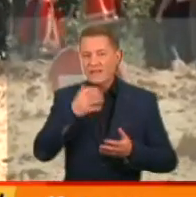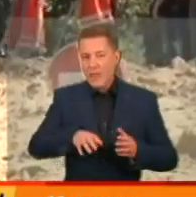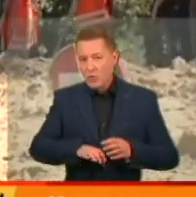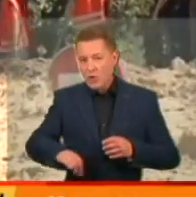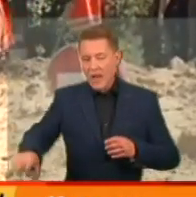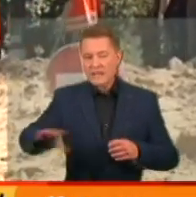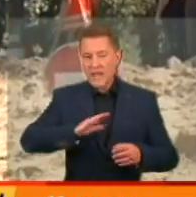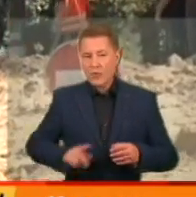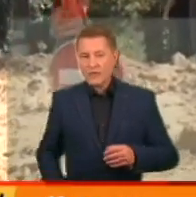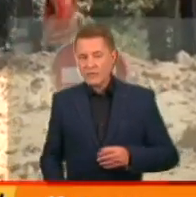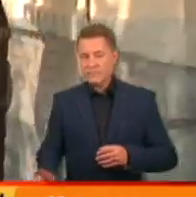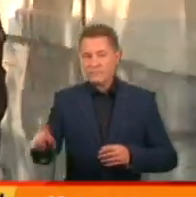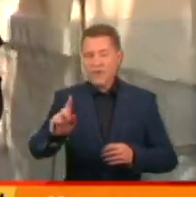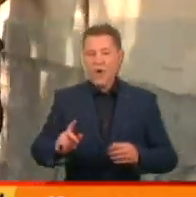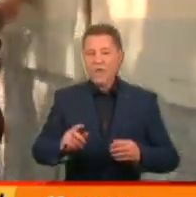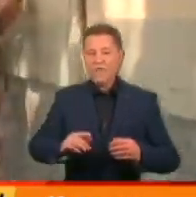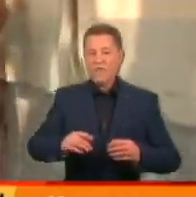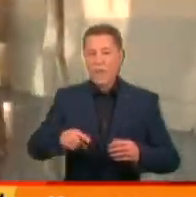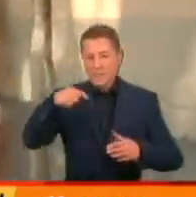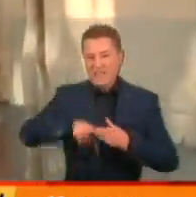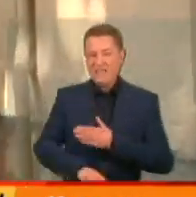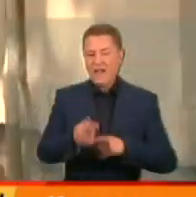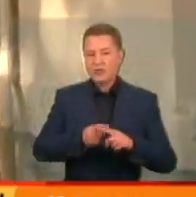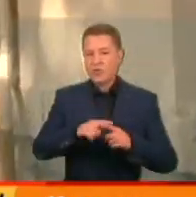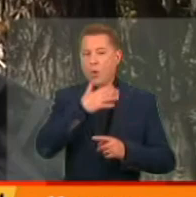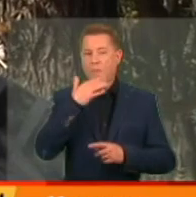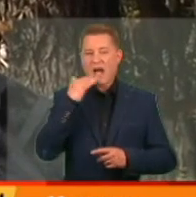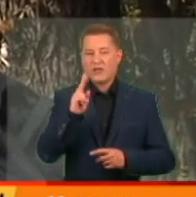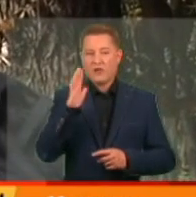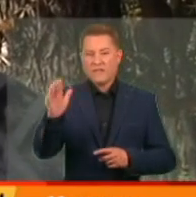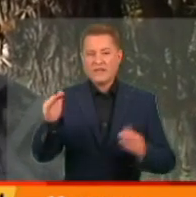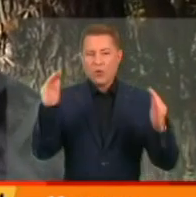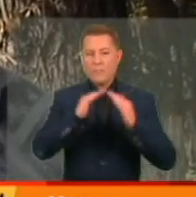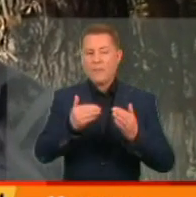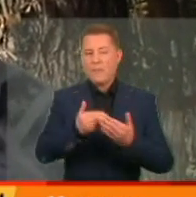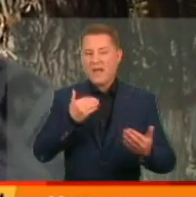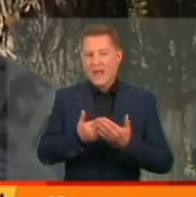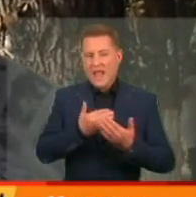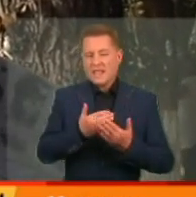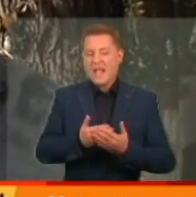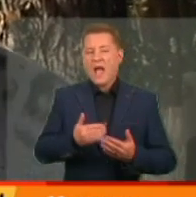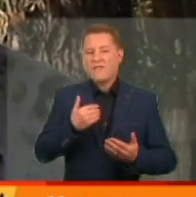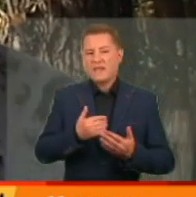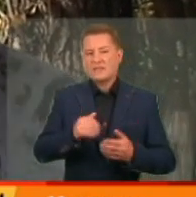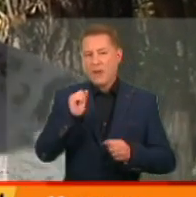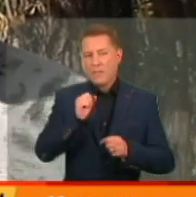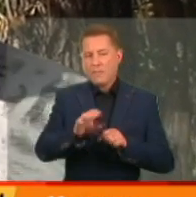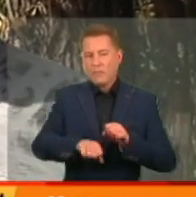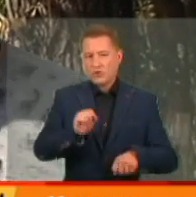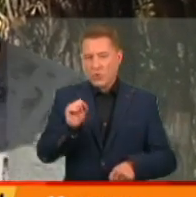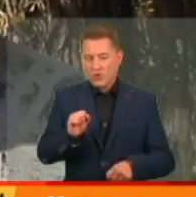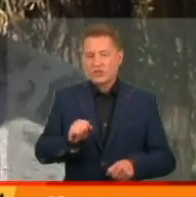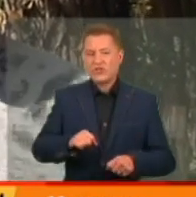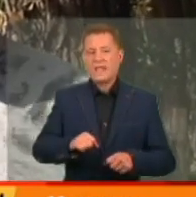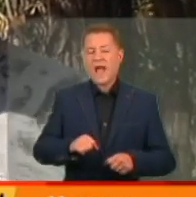а потім зайшов у підвал цього багатоквартирного будинку. Попередня версія пошкодження при виконанні земляних робіт при